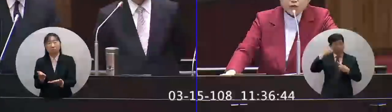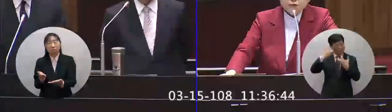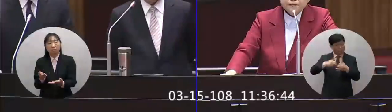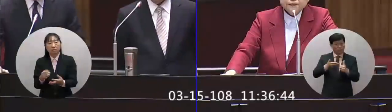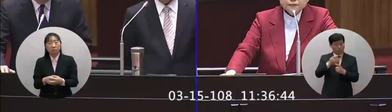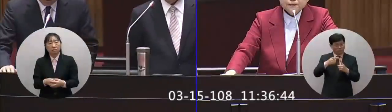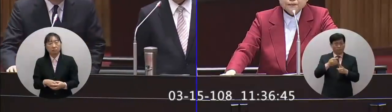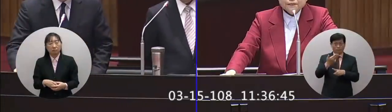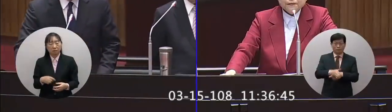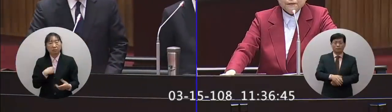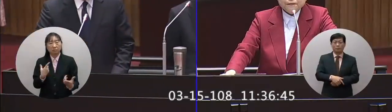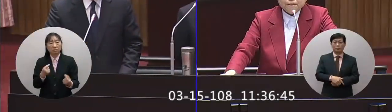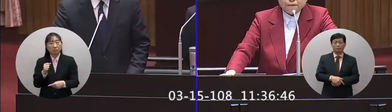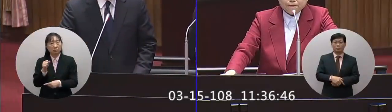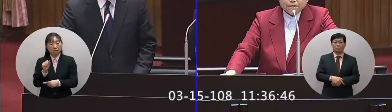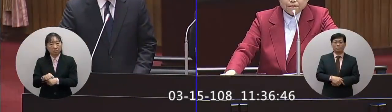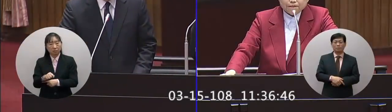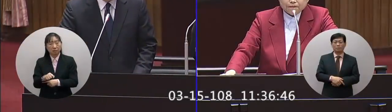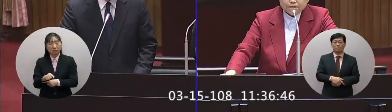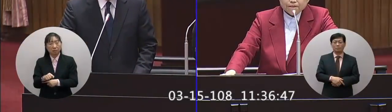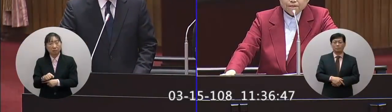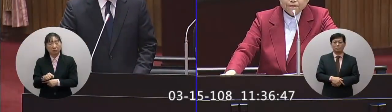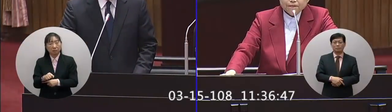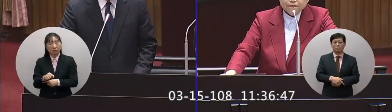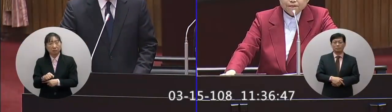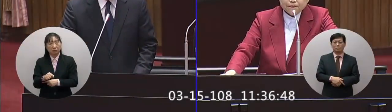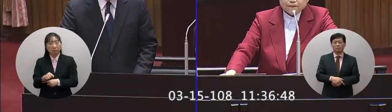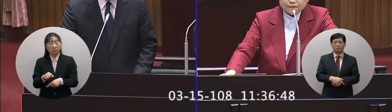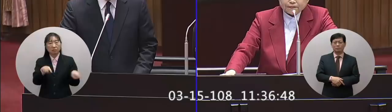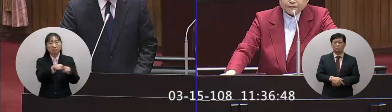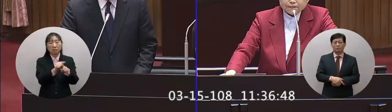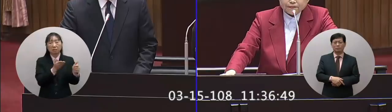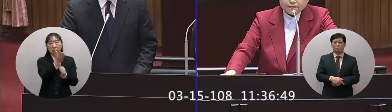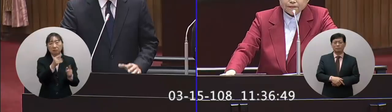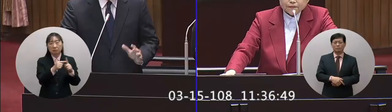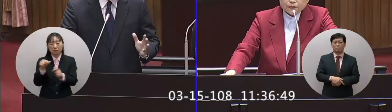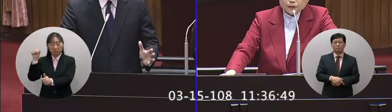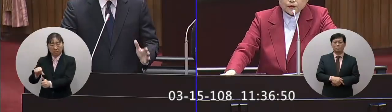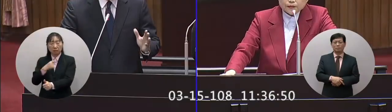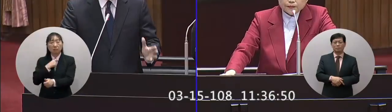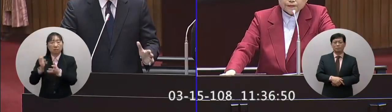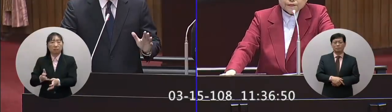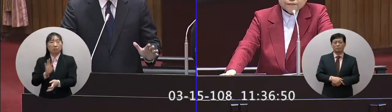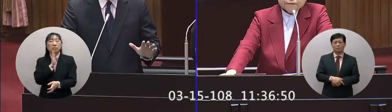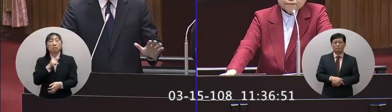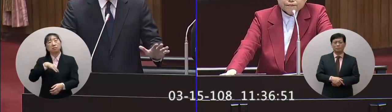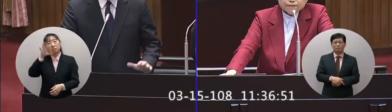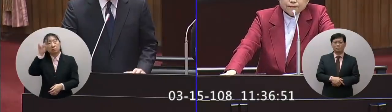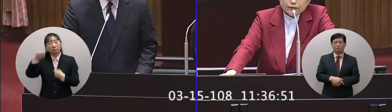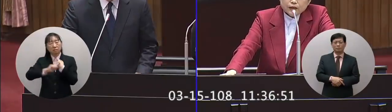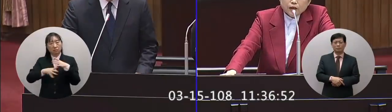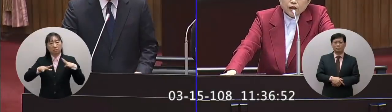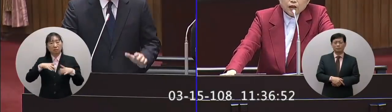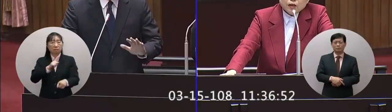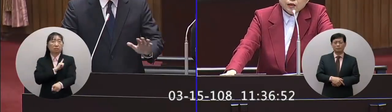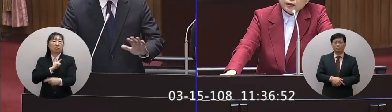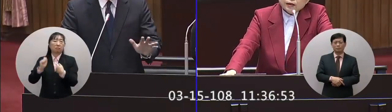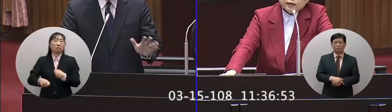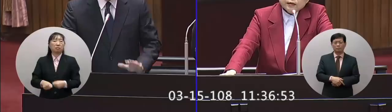致